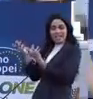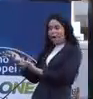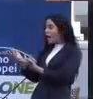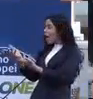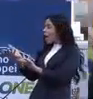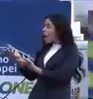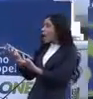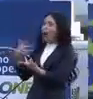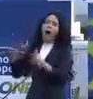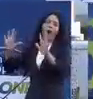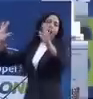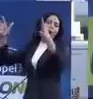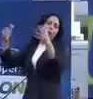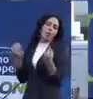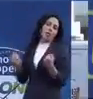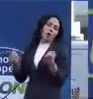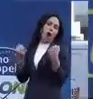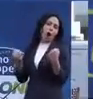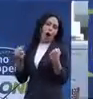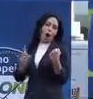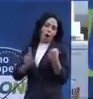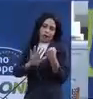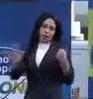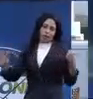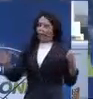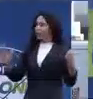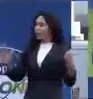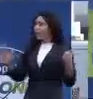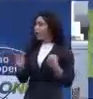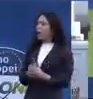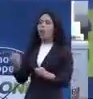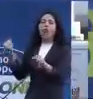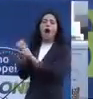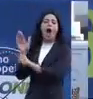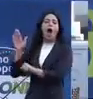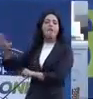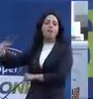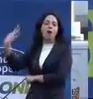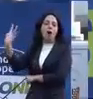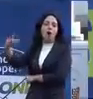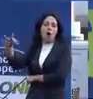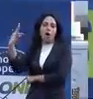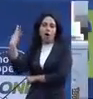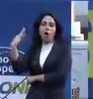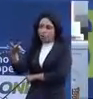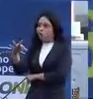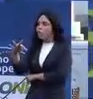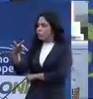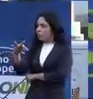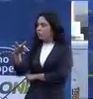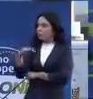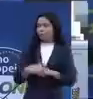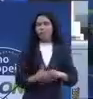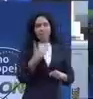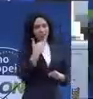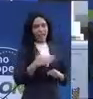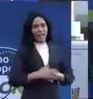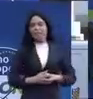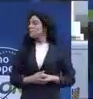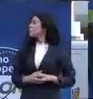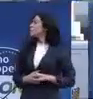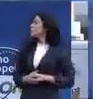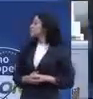tributare un grande applauso per il lavoro che ha fatto anche un